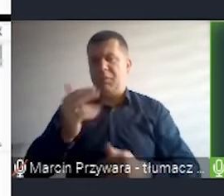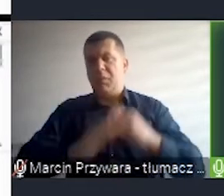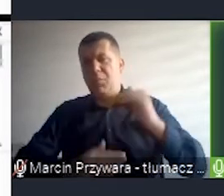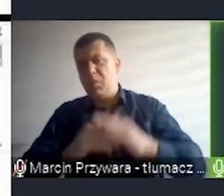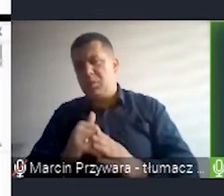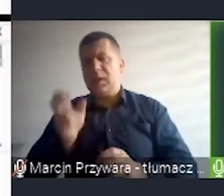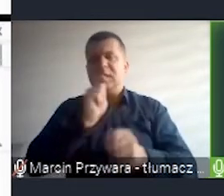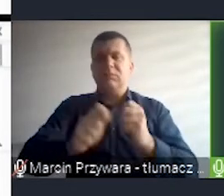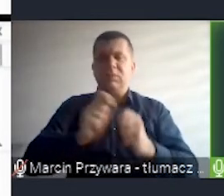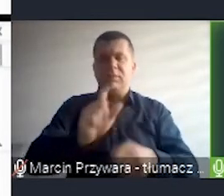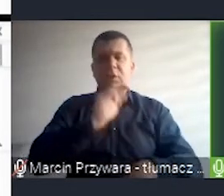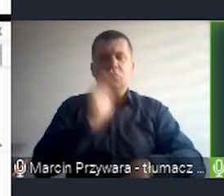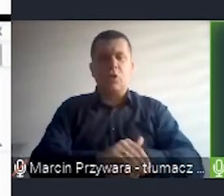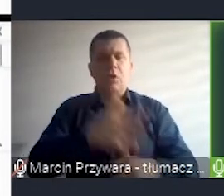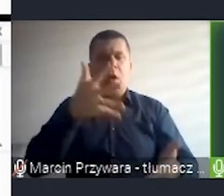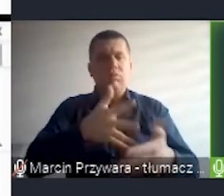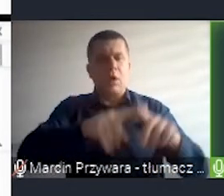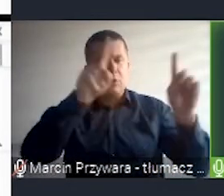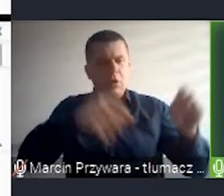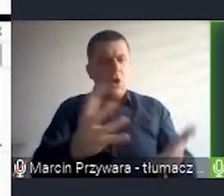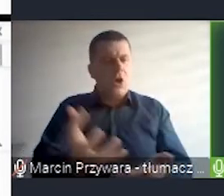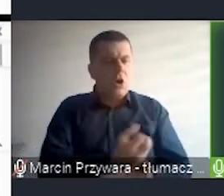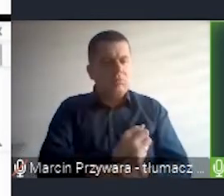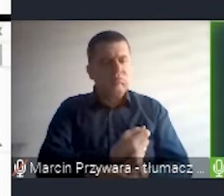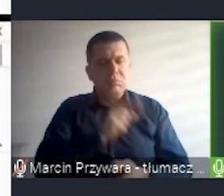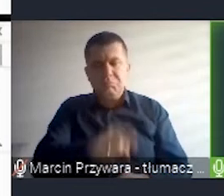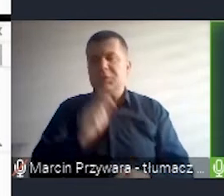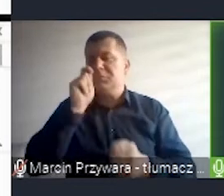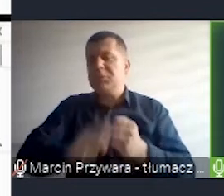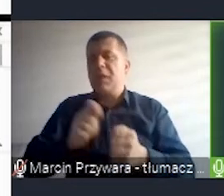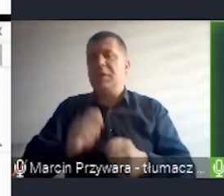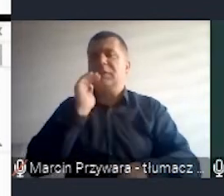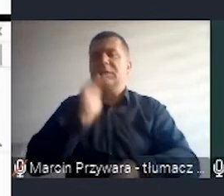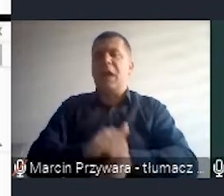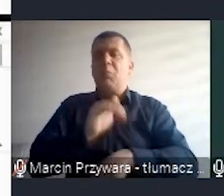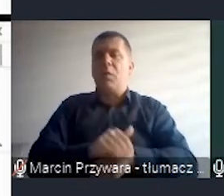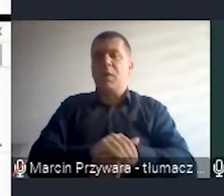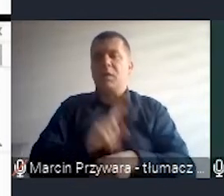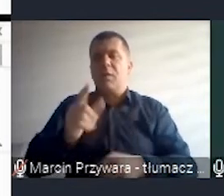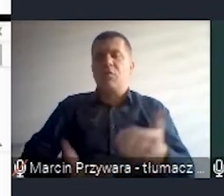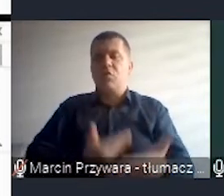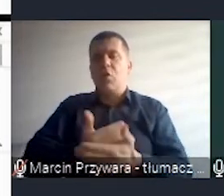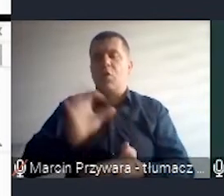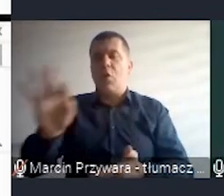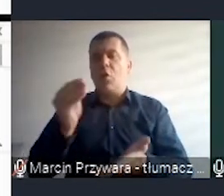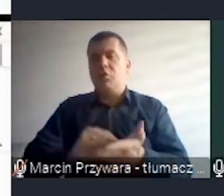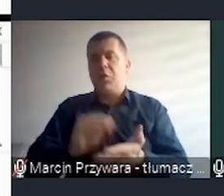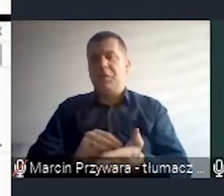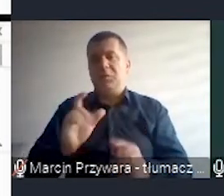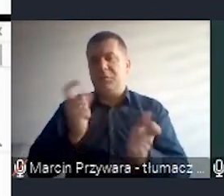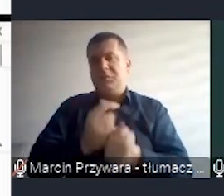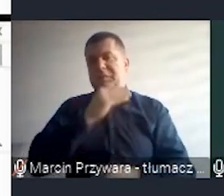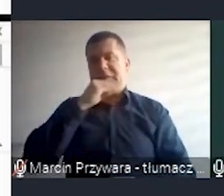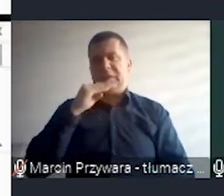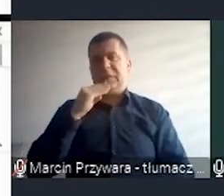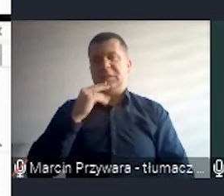gdzie sprawdzenie zgodności z protokołem odbioru i sprawdzenie zamówienia z wnioskiem o dofinansowanie w zupełności wystarczą